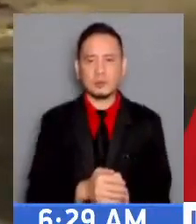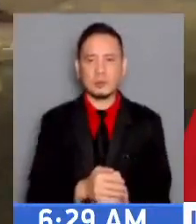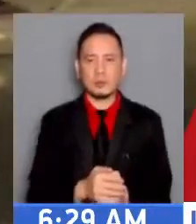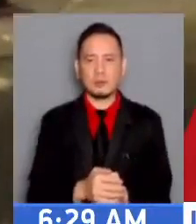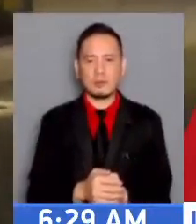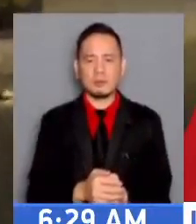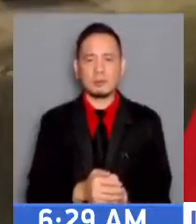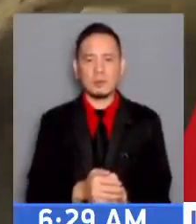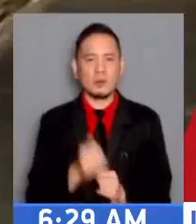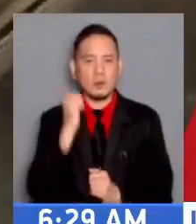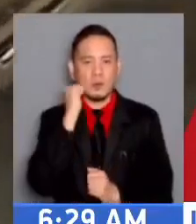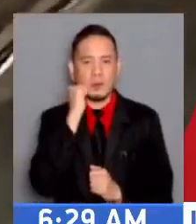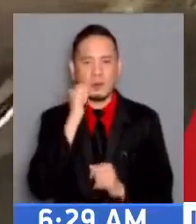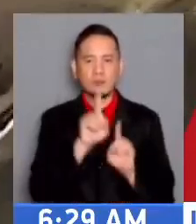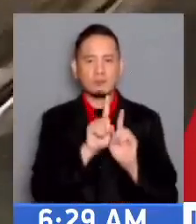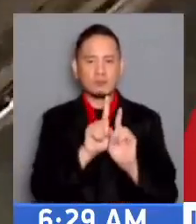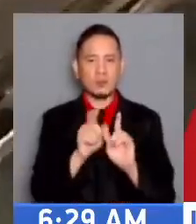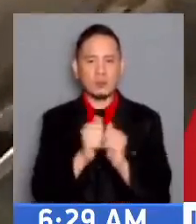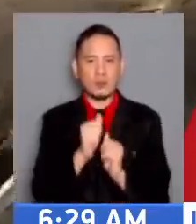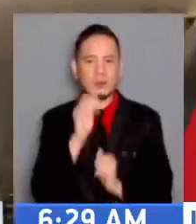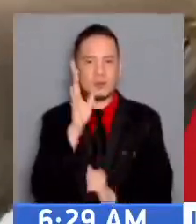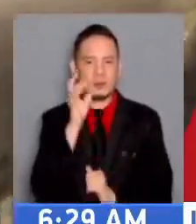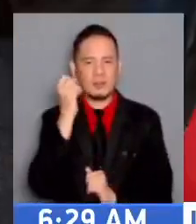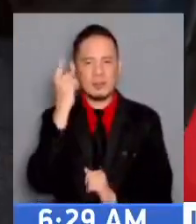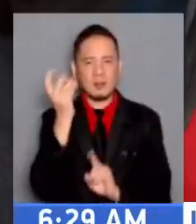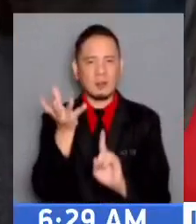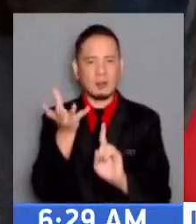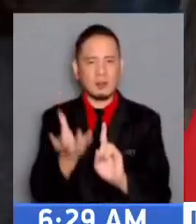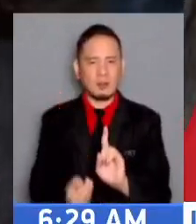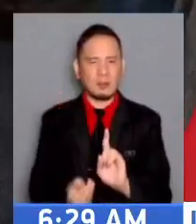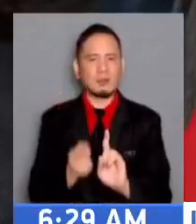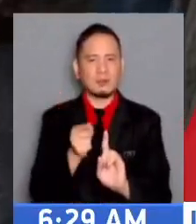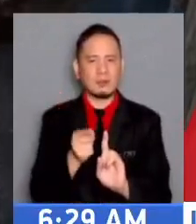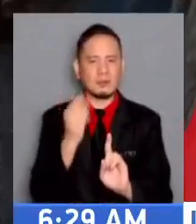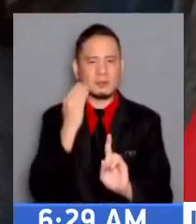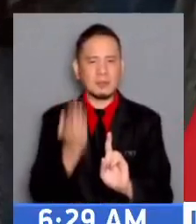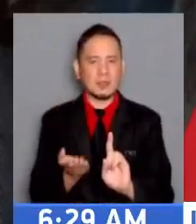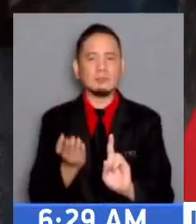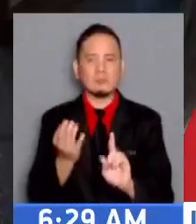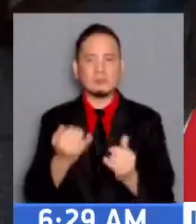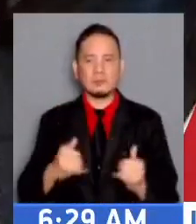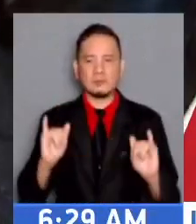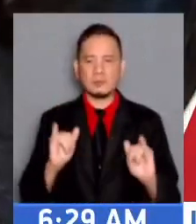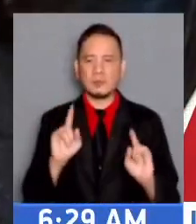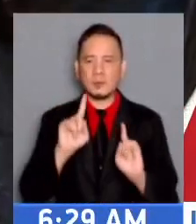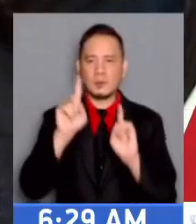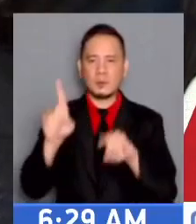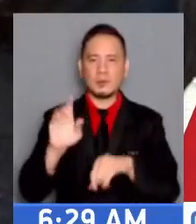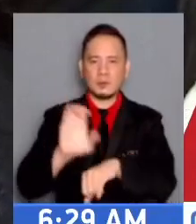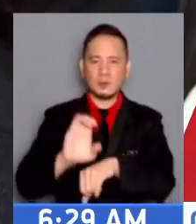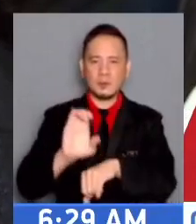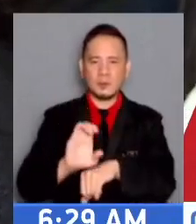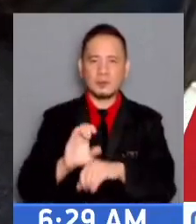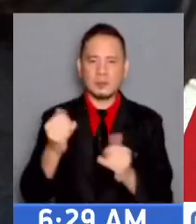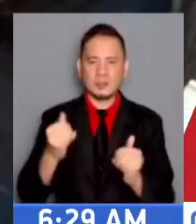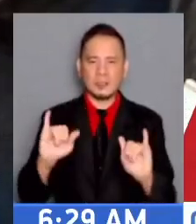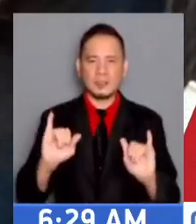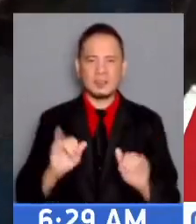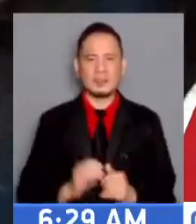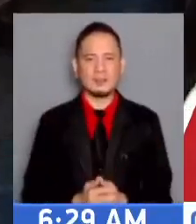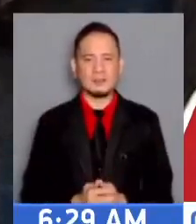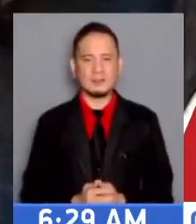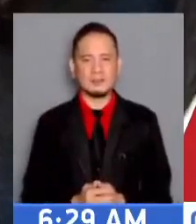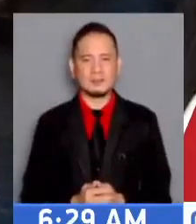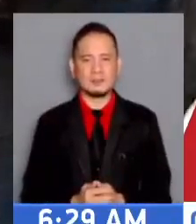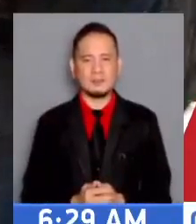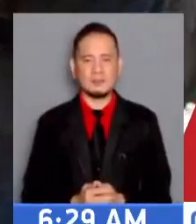na ang kanyang nanay, itinutuloy niya pa rin ang pagsisimba rito. Patuloy pa rin po namin ginagawa yung mga itinuro niya po